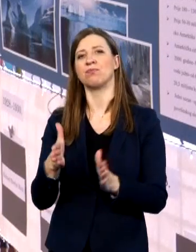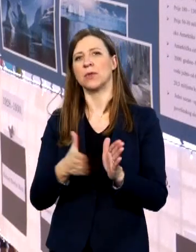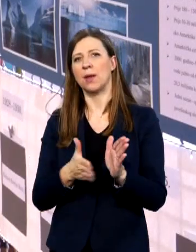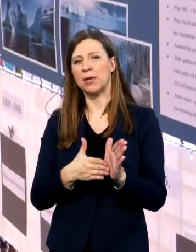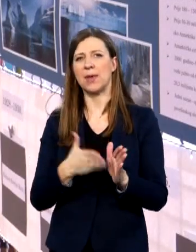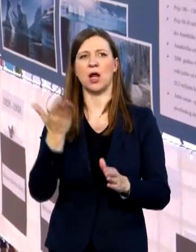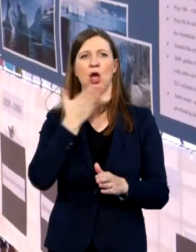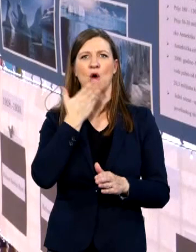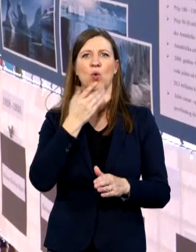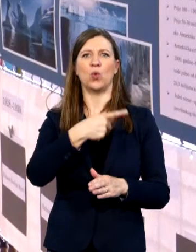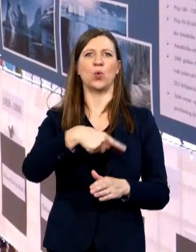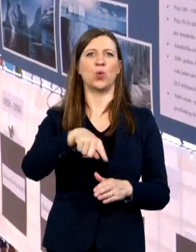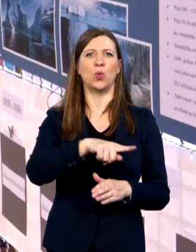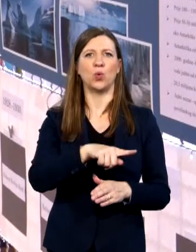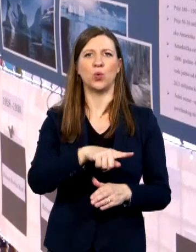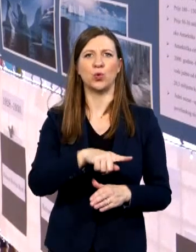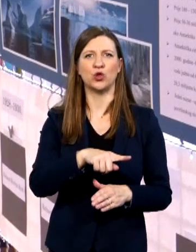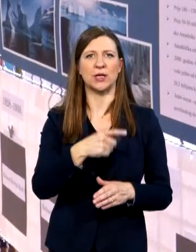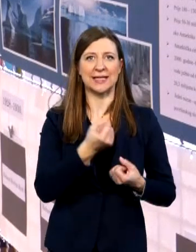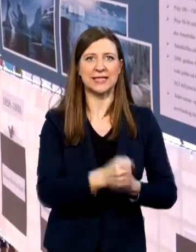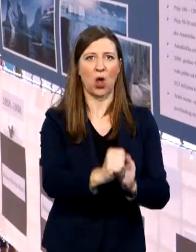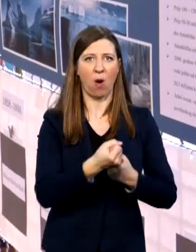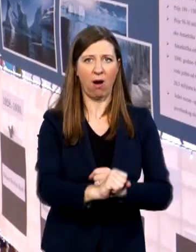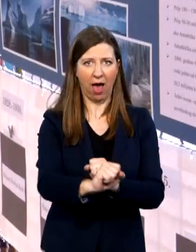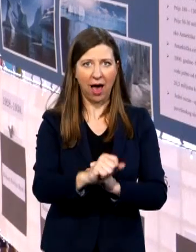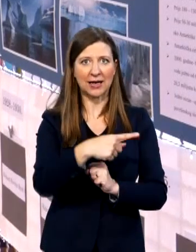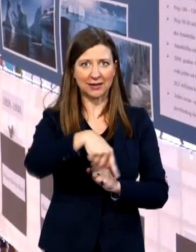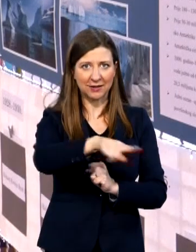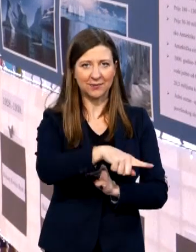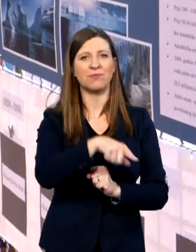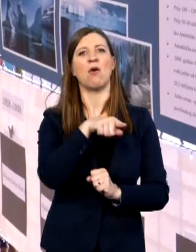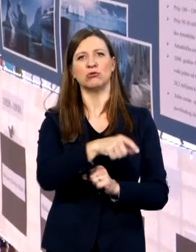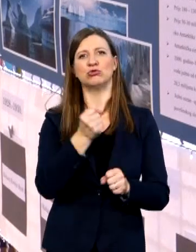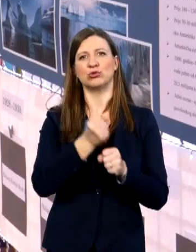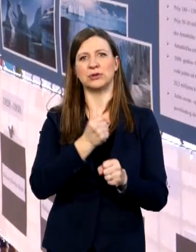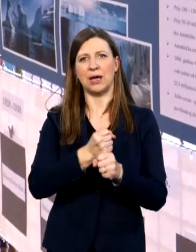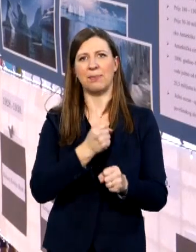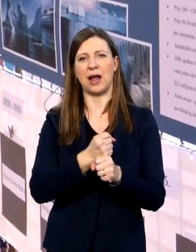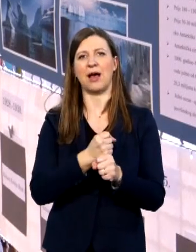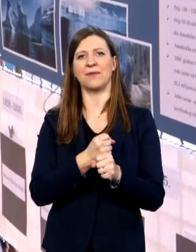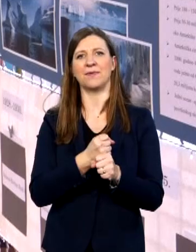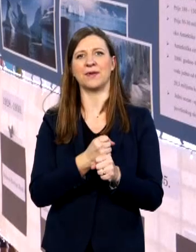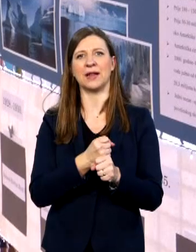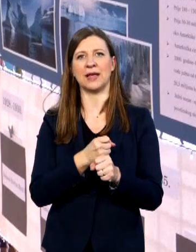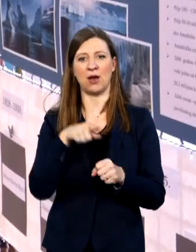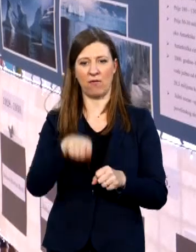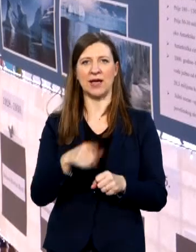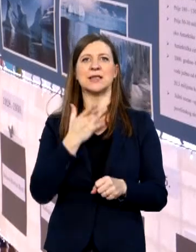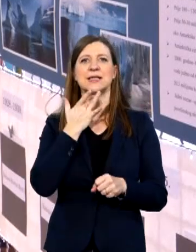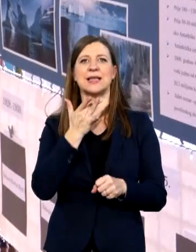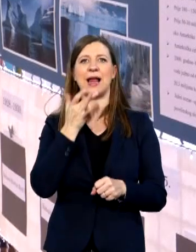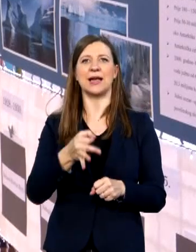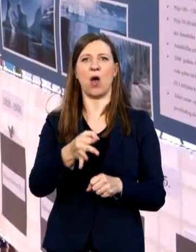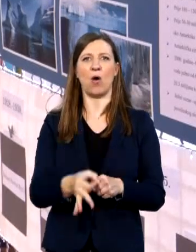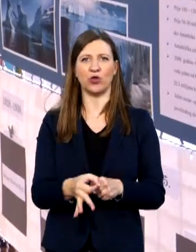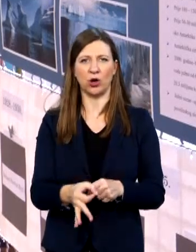recimo učenici koji se obrazuju za program Stolar, izradili su te takozvane